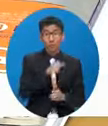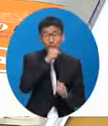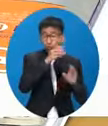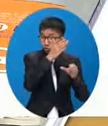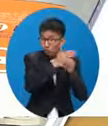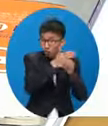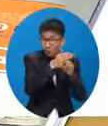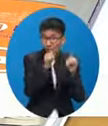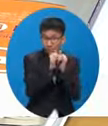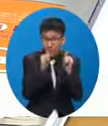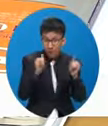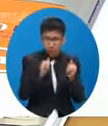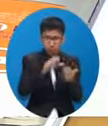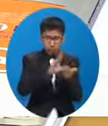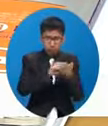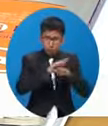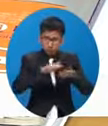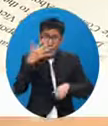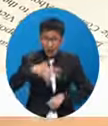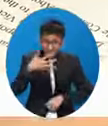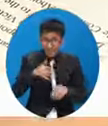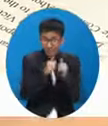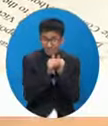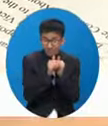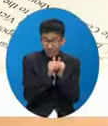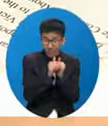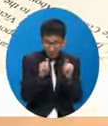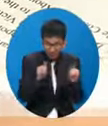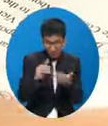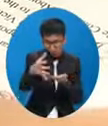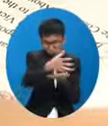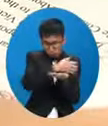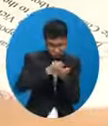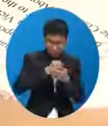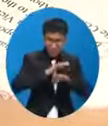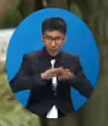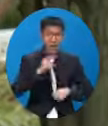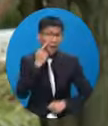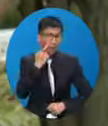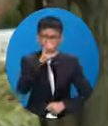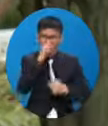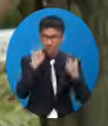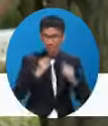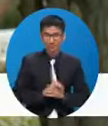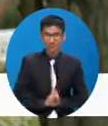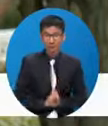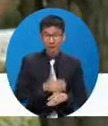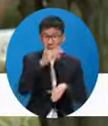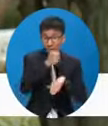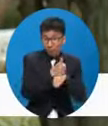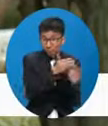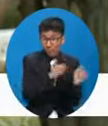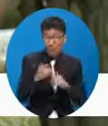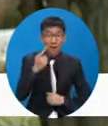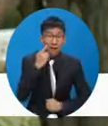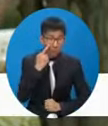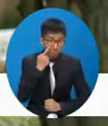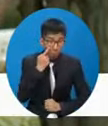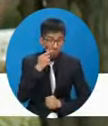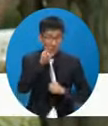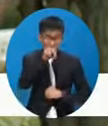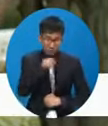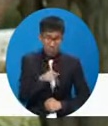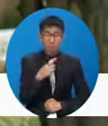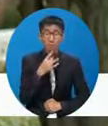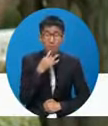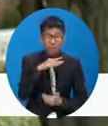기출문제 가운데 못푼 문제들이 있다면 끝까지 풀어보라고 조언합니다. 마무리 한번 하고 그다음 틀렸던 문제